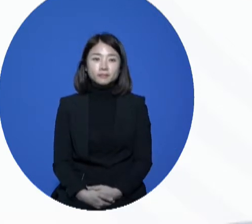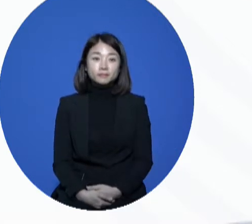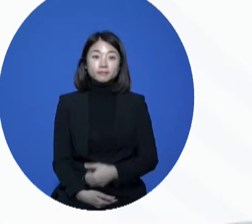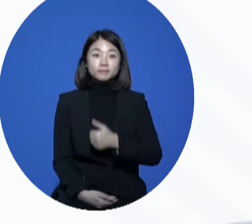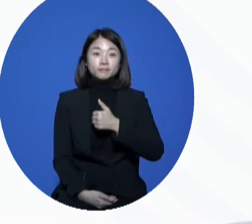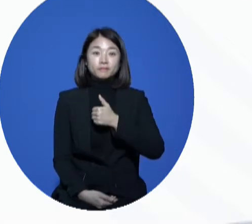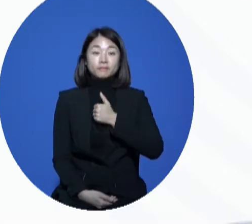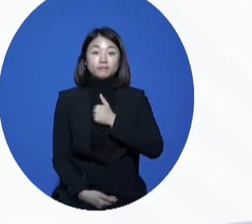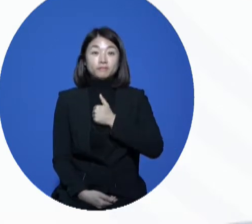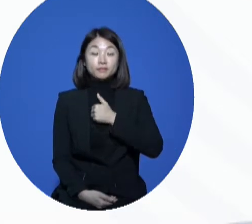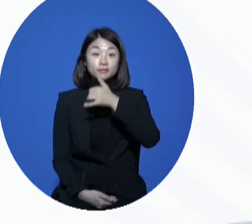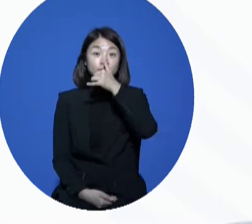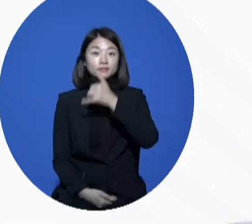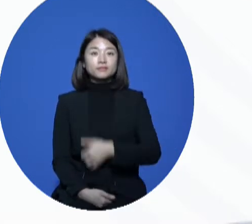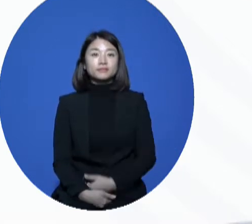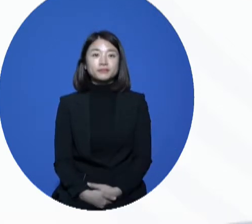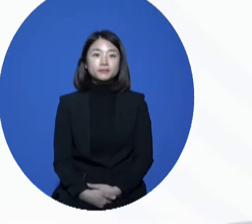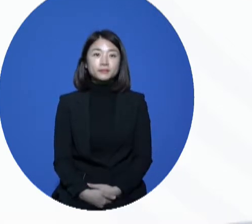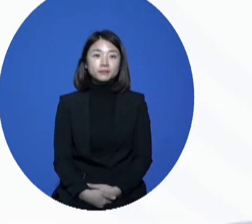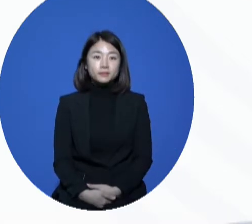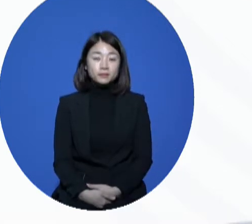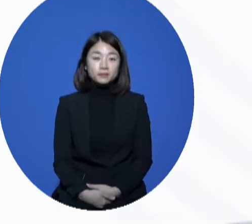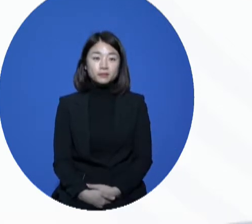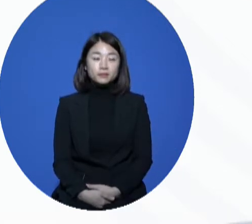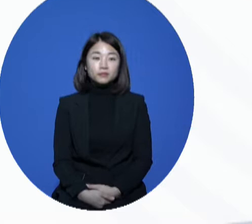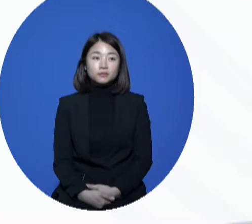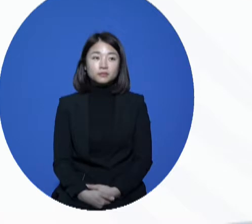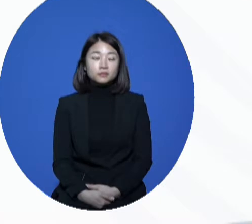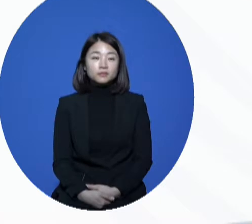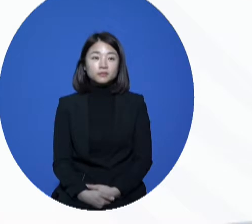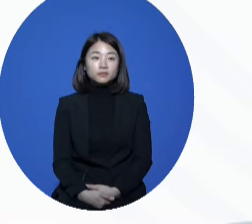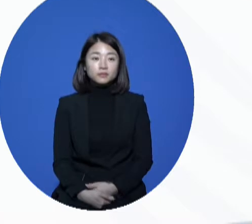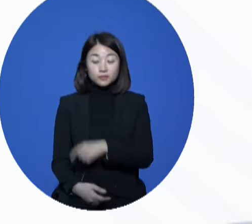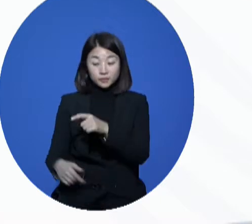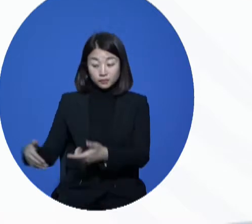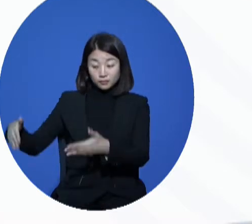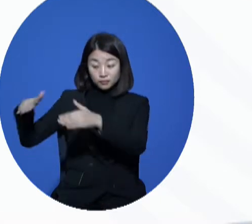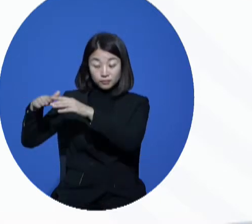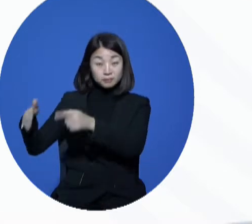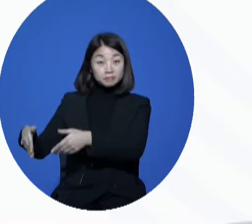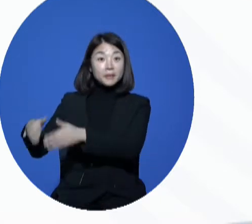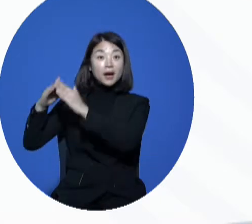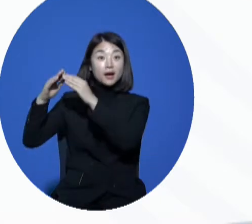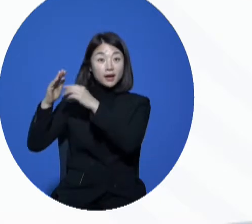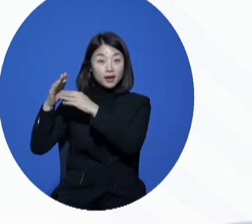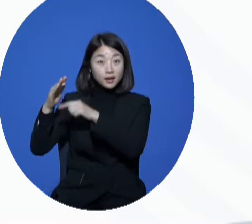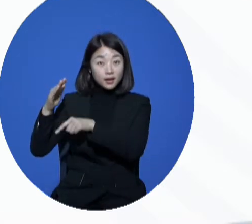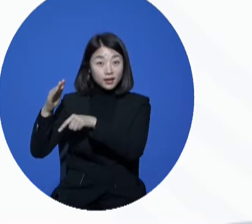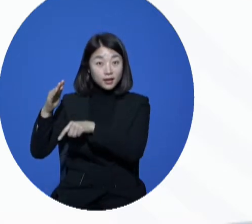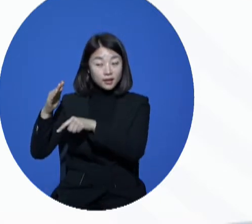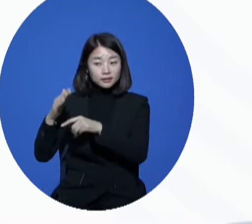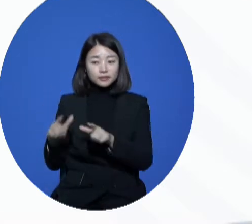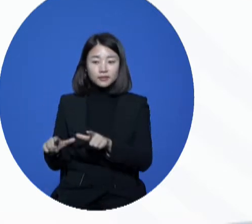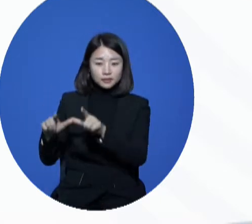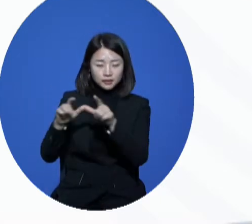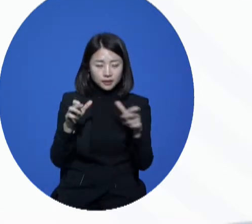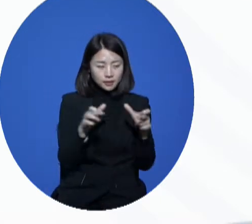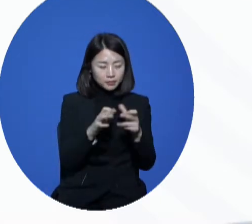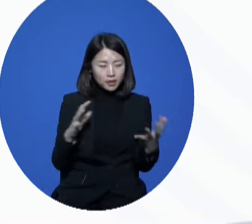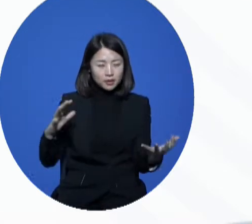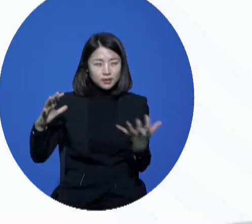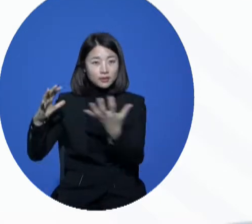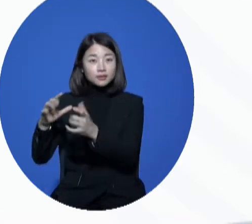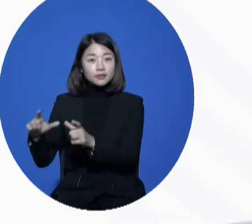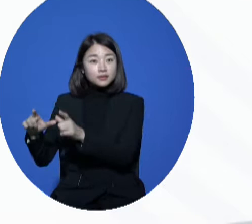자부심을 갖고 있습니다. 이런 시설들이 건립이 되었고 이곳에 많은 사람들이 살고 있다는 사실,